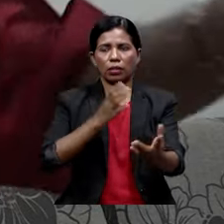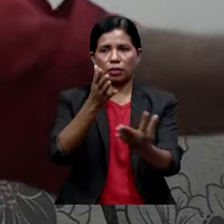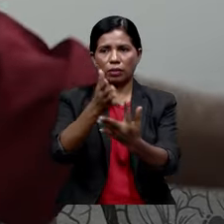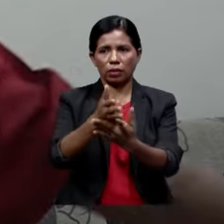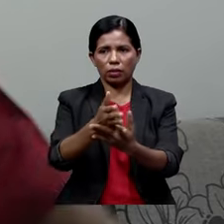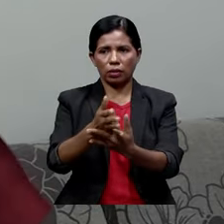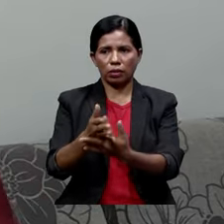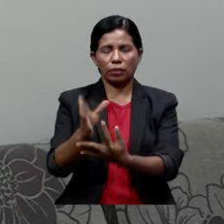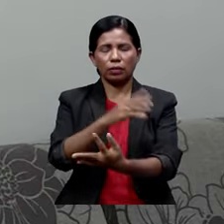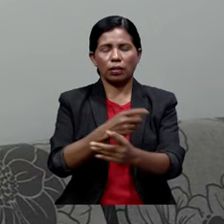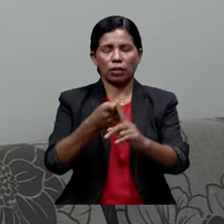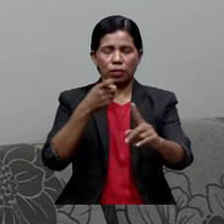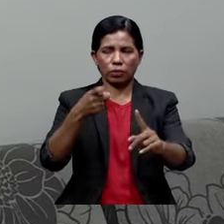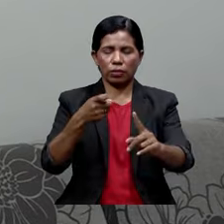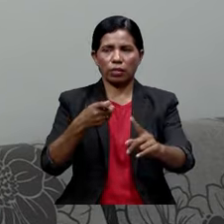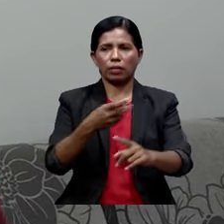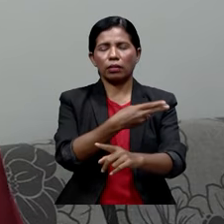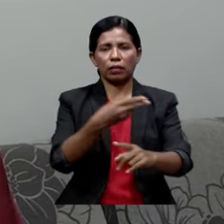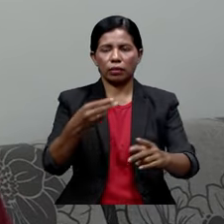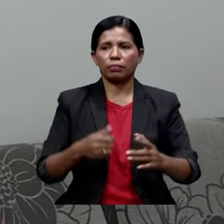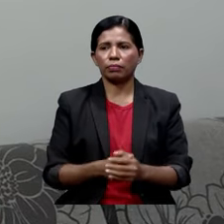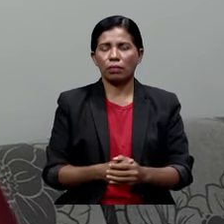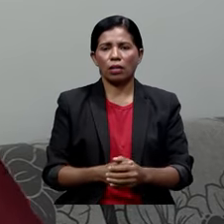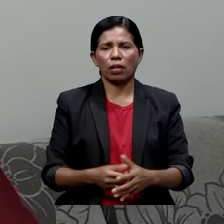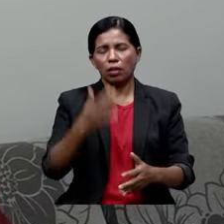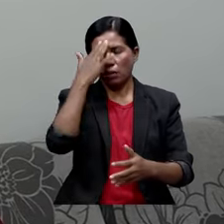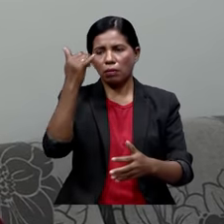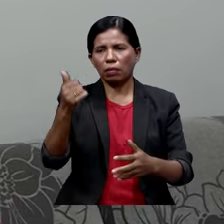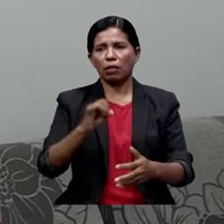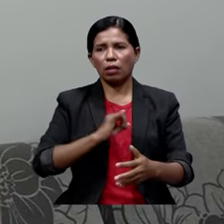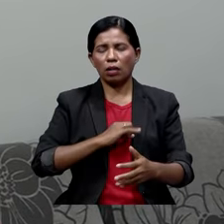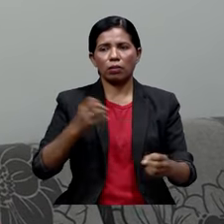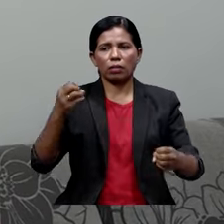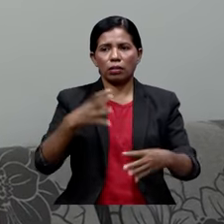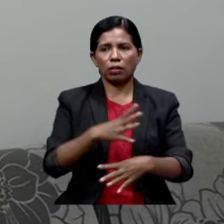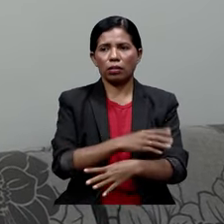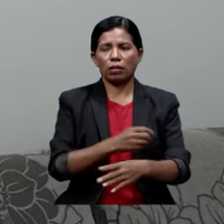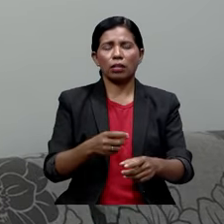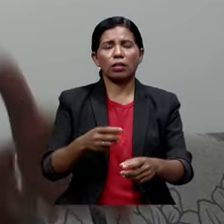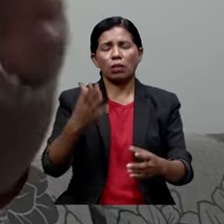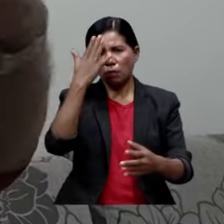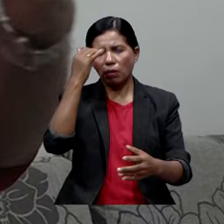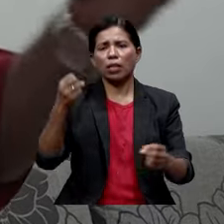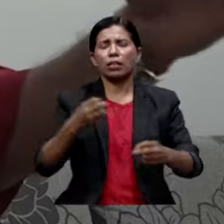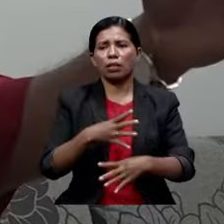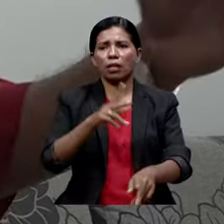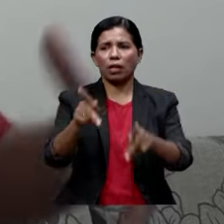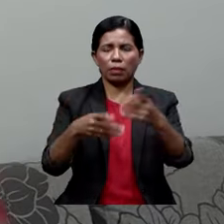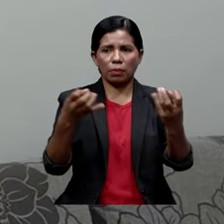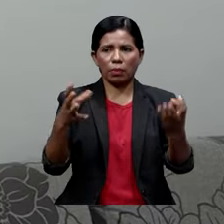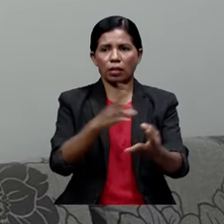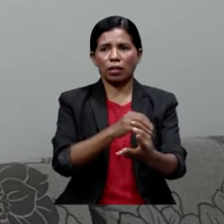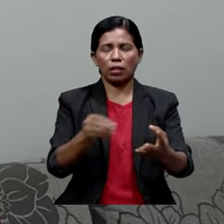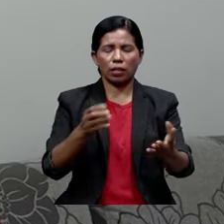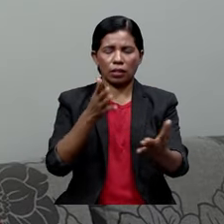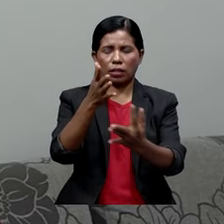segi anopologi analis Baim Saya takut Bil kena takut manusia pasti